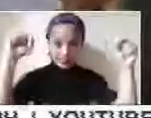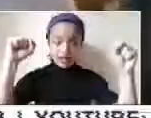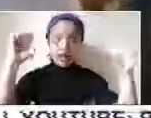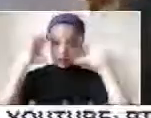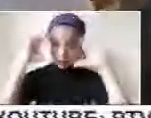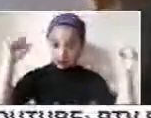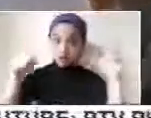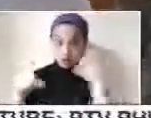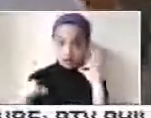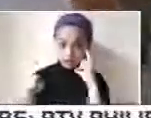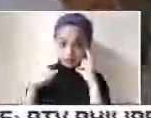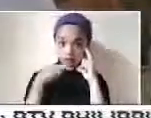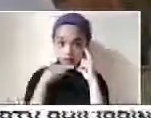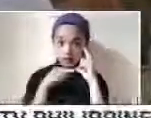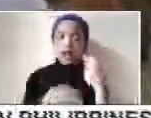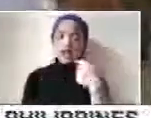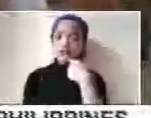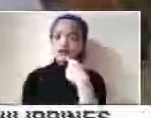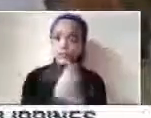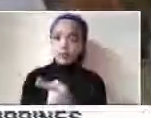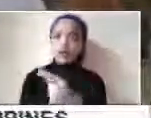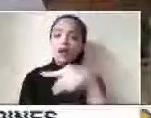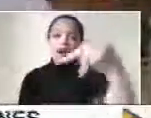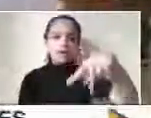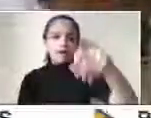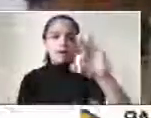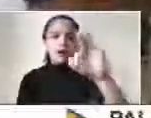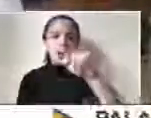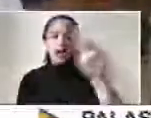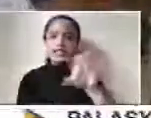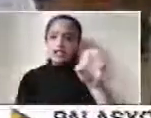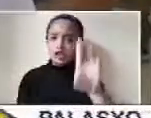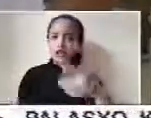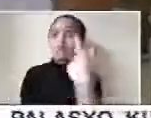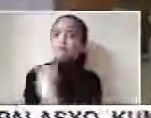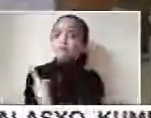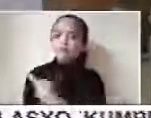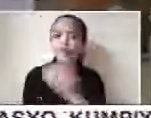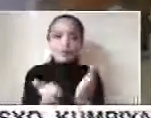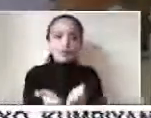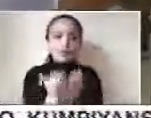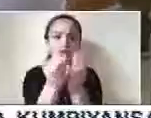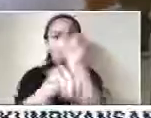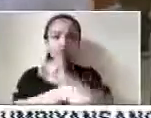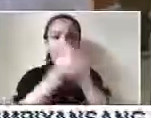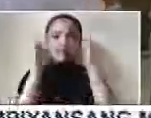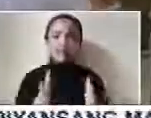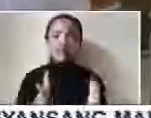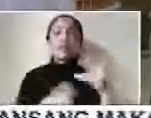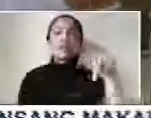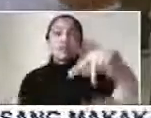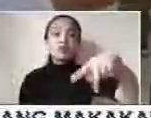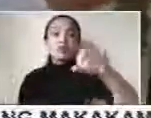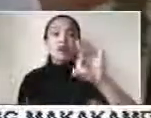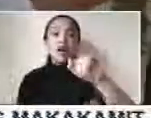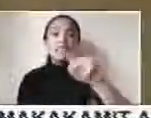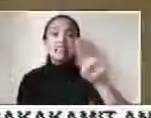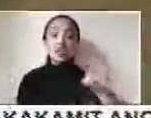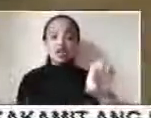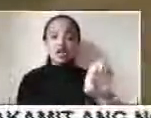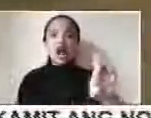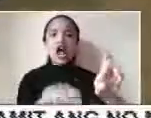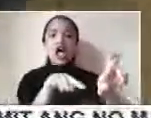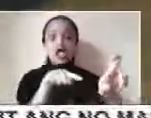ating mga seafarers. Ayun. Pero kung ang gusto ng destination, Pfizer, then ibibigay ni Secretary Vince ng